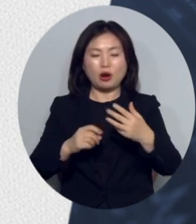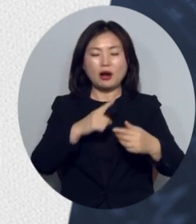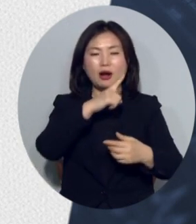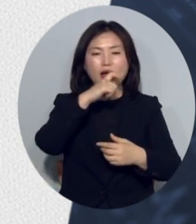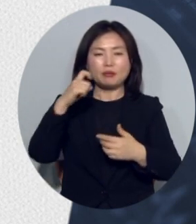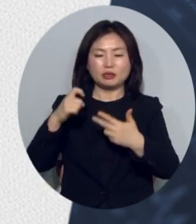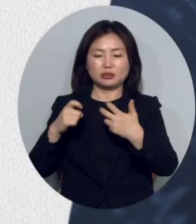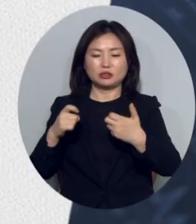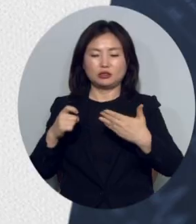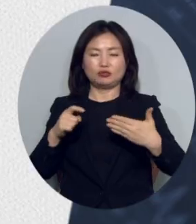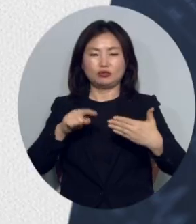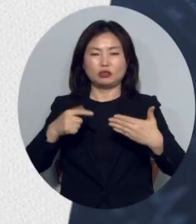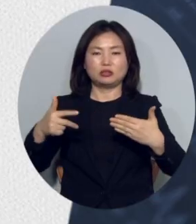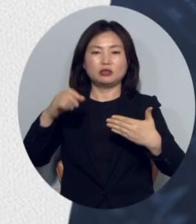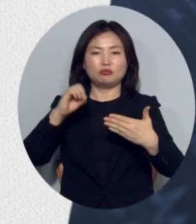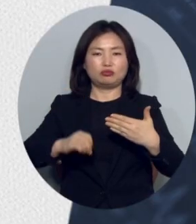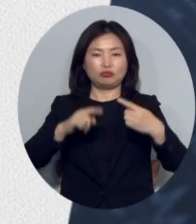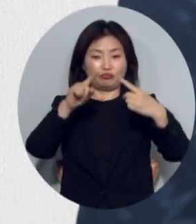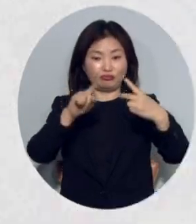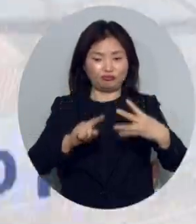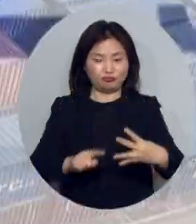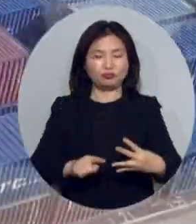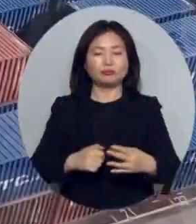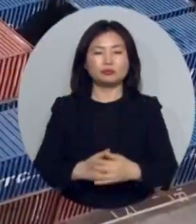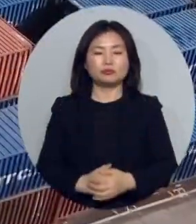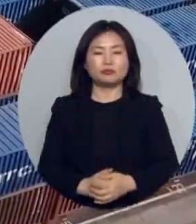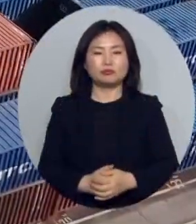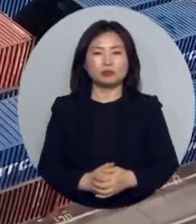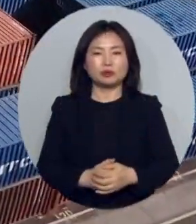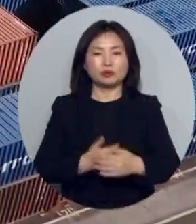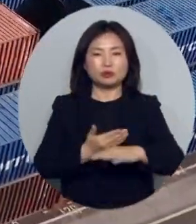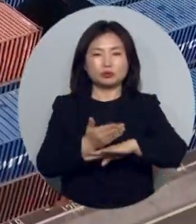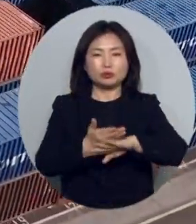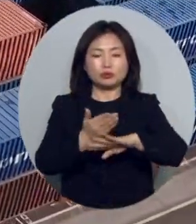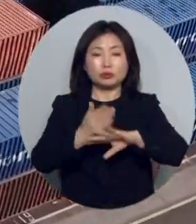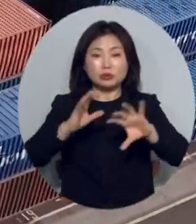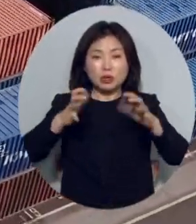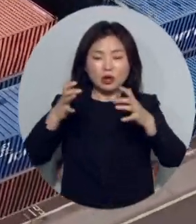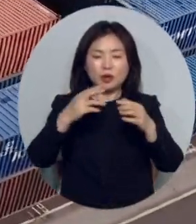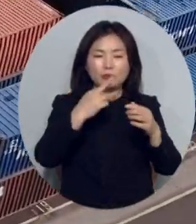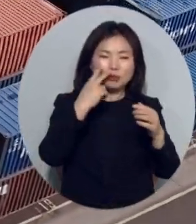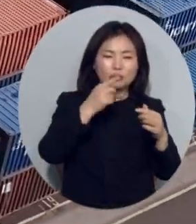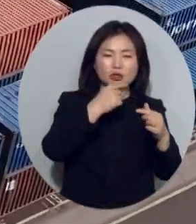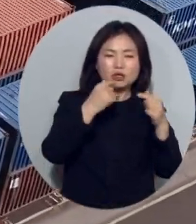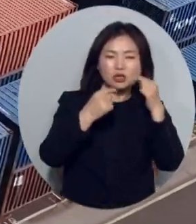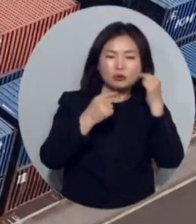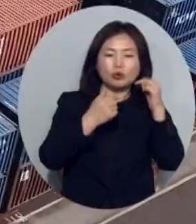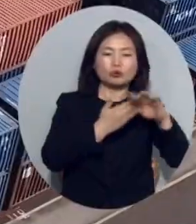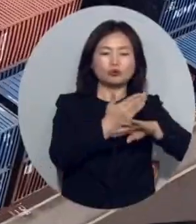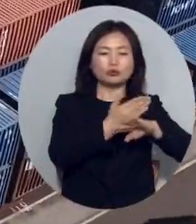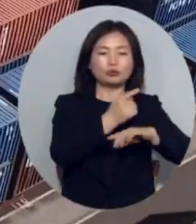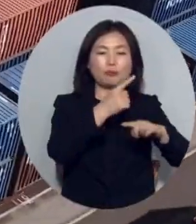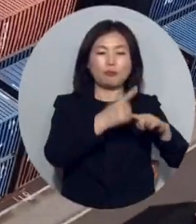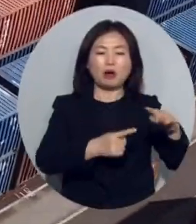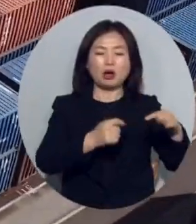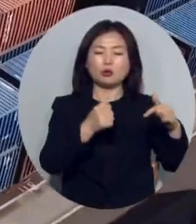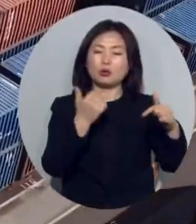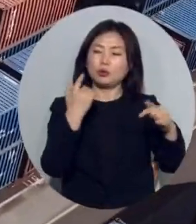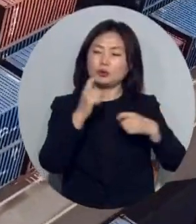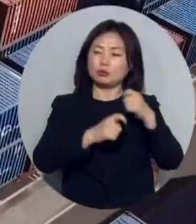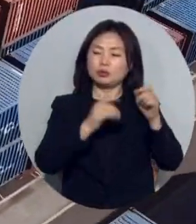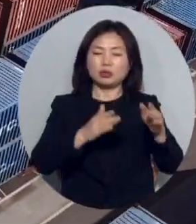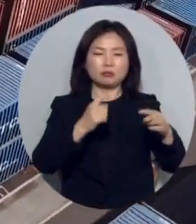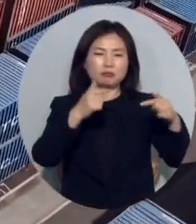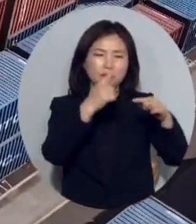라면 79.7% 순이었습니다. 주요 수출국이었던 미국과 일본의 수출 비중이 최근 10년